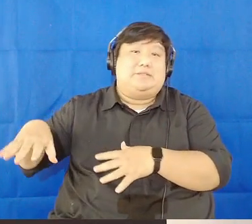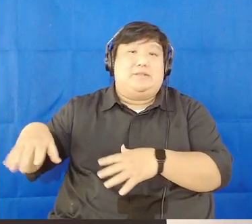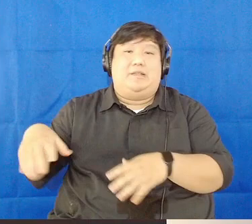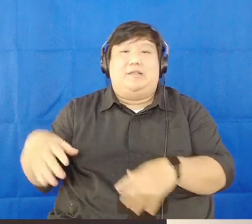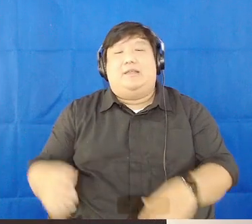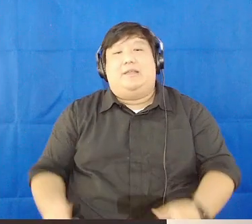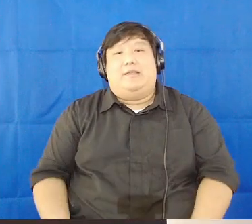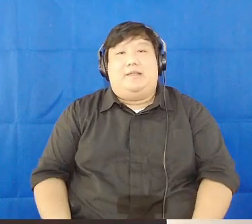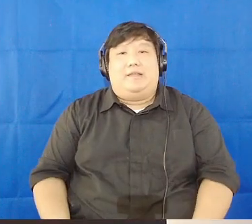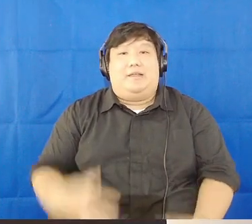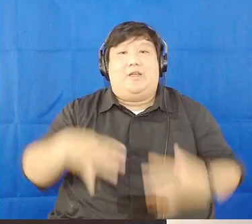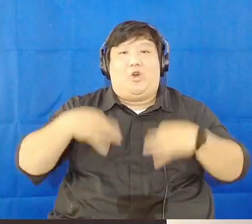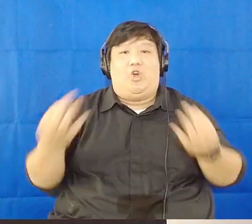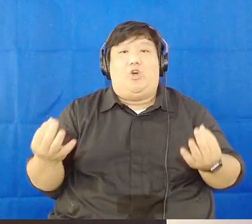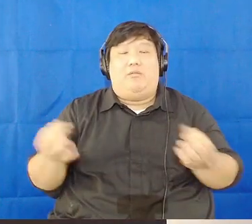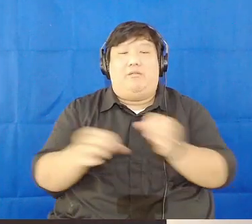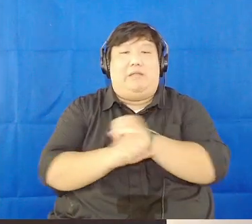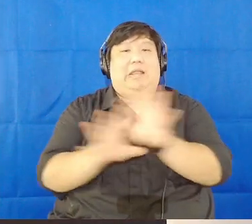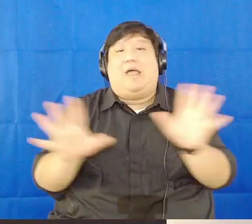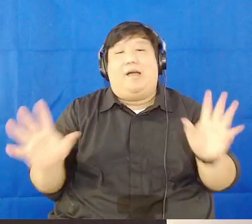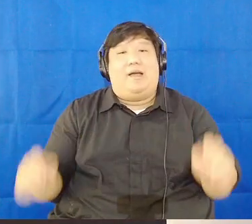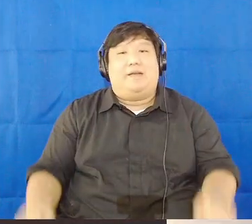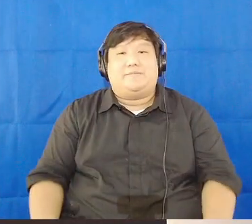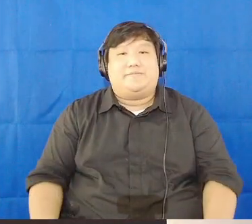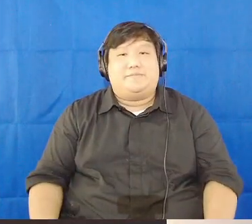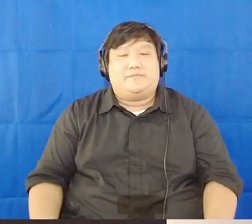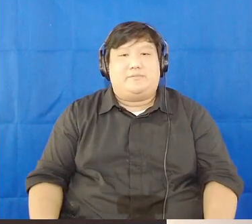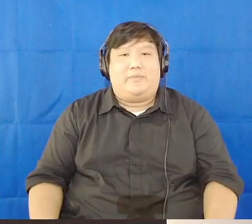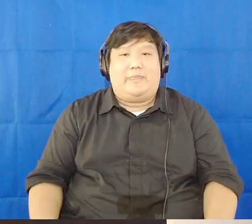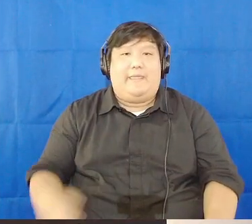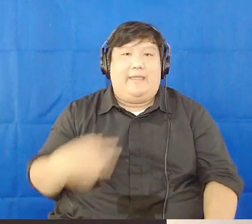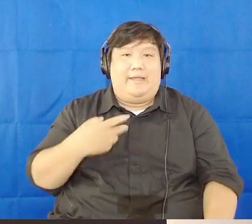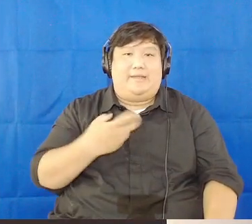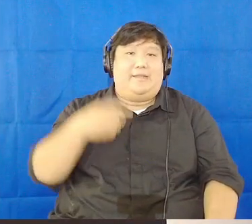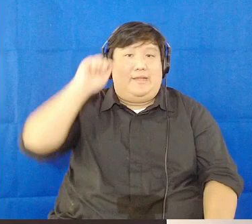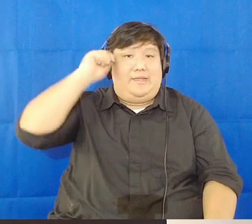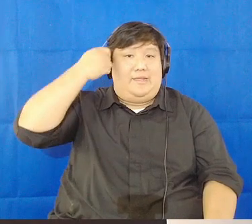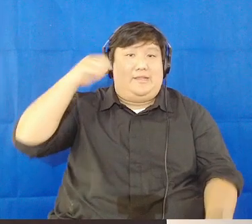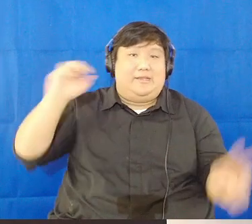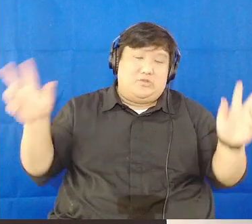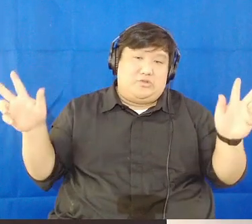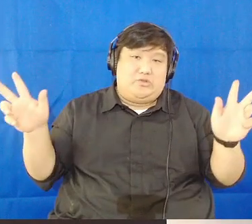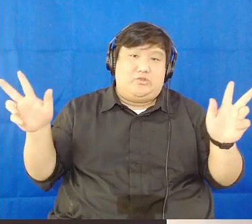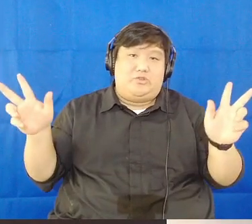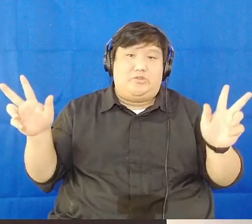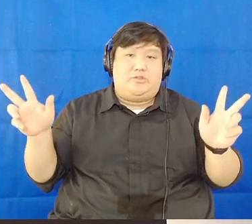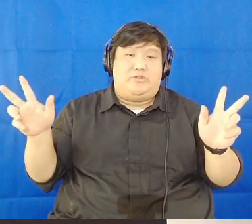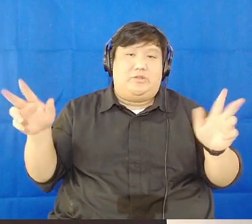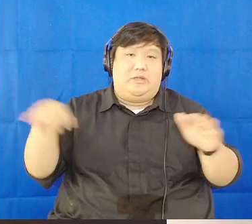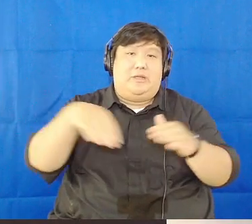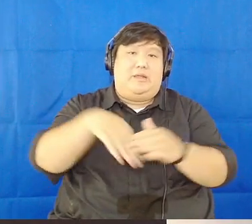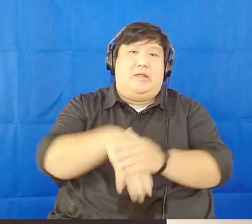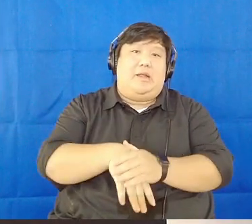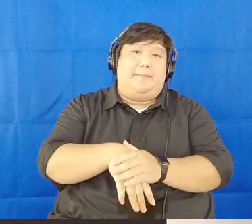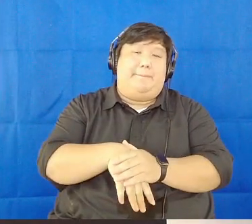Nah, darah itu tempat nyawa itu berada. Nah, kita ingat tadi bahwa Yesus dalam